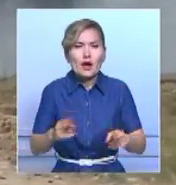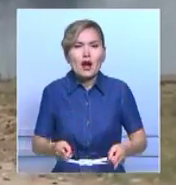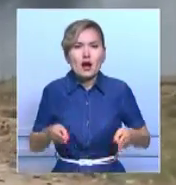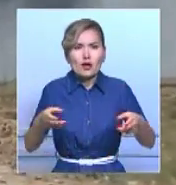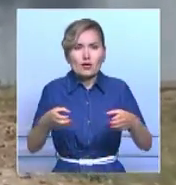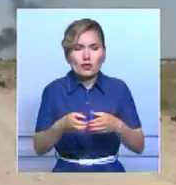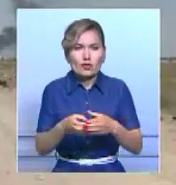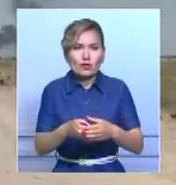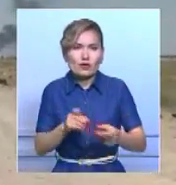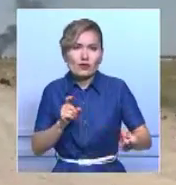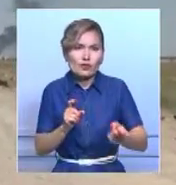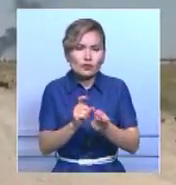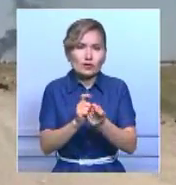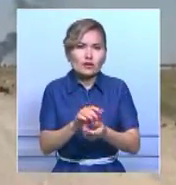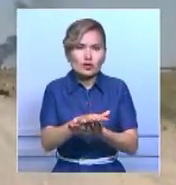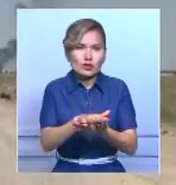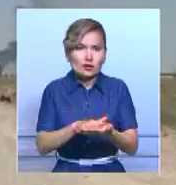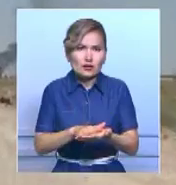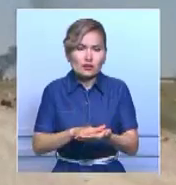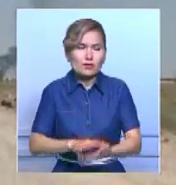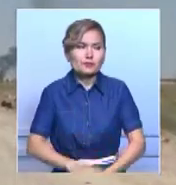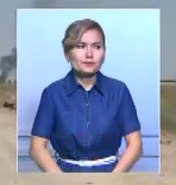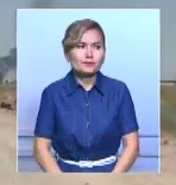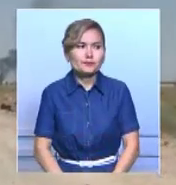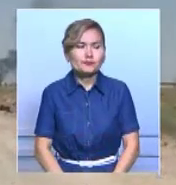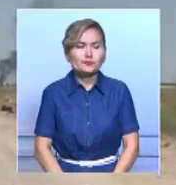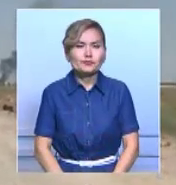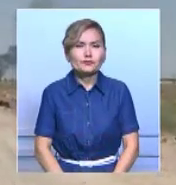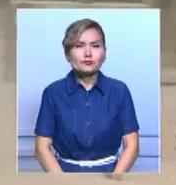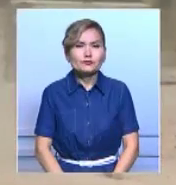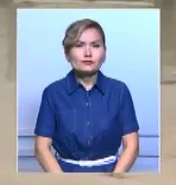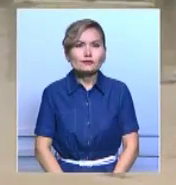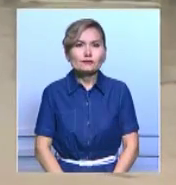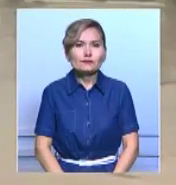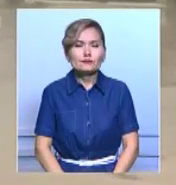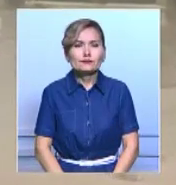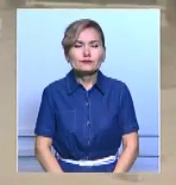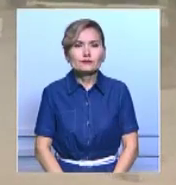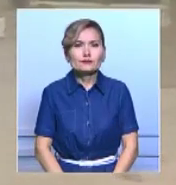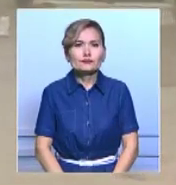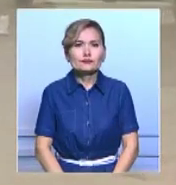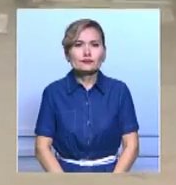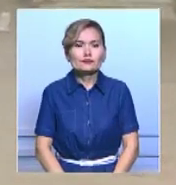қақтығыс жалғасып жатыр. Жұлдыз Атагелдиева, Әсем Хасенқызы, 24 KZ.